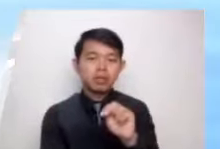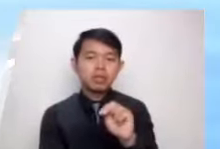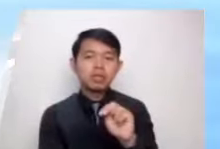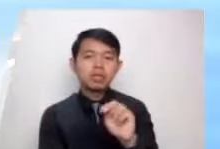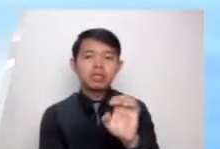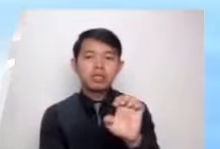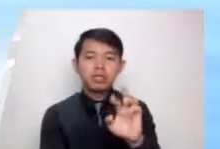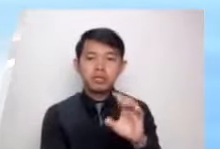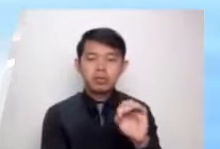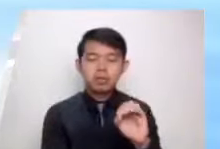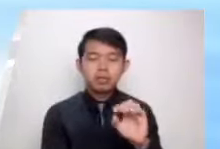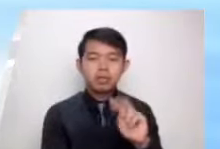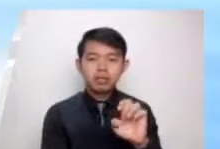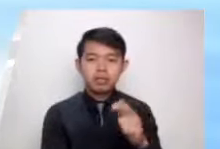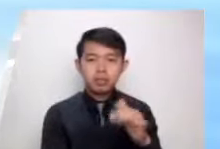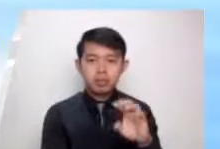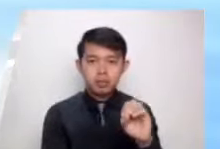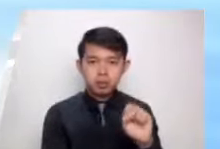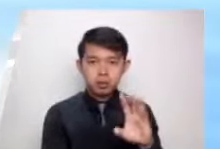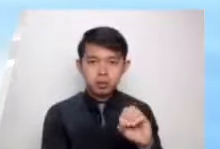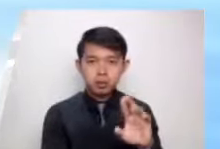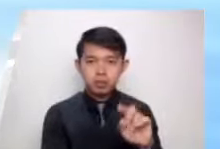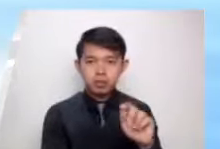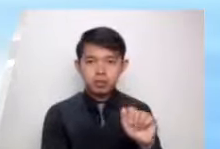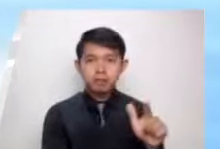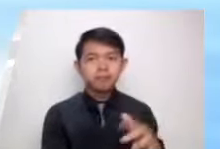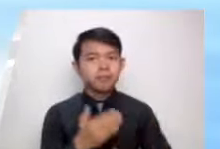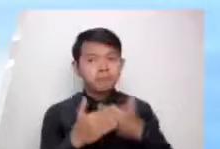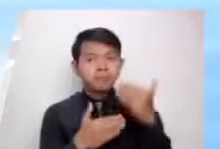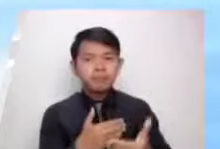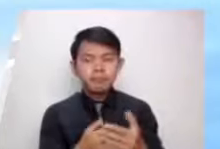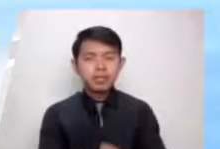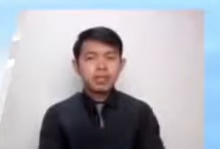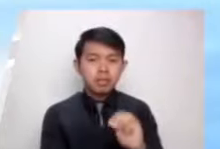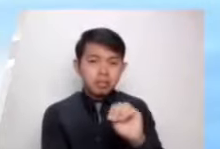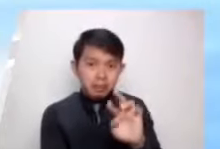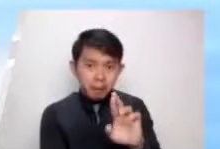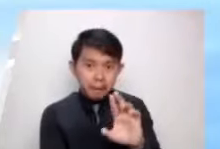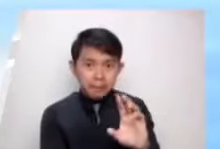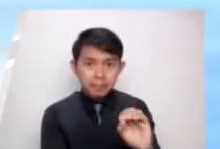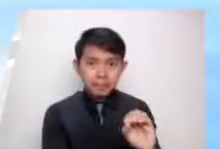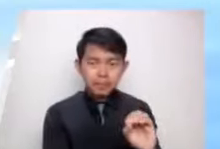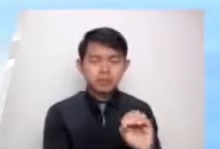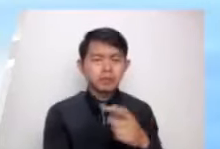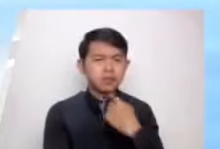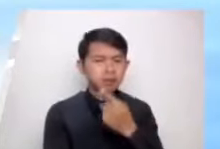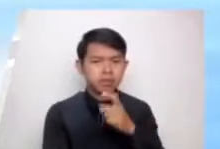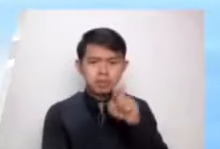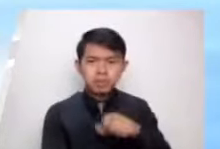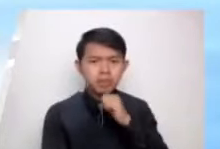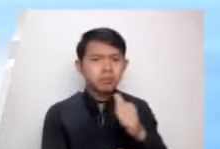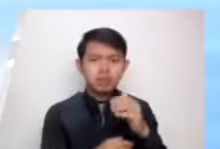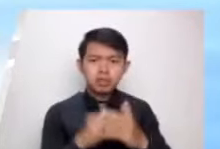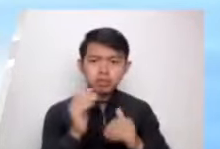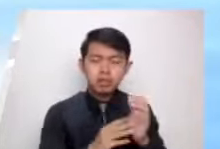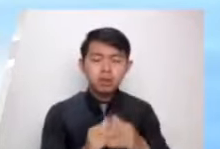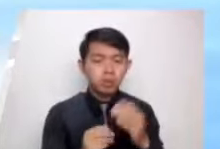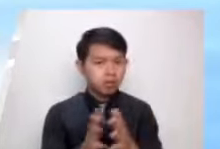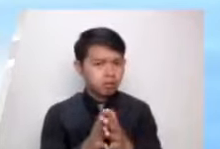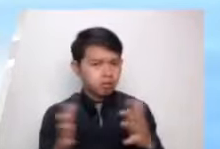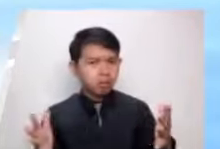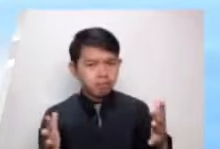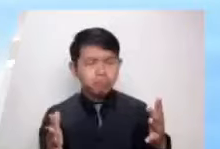Miro. Sabi pa ng grupong Right to Know Right Now Coalition, eh hindi raw dapat makampante ngayon at nawala na yung isang malaking partido sa joint venture. Paano